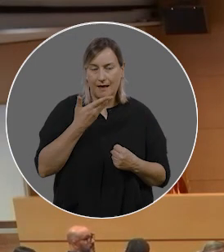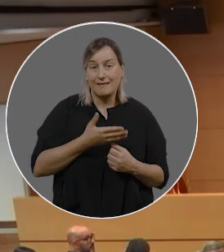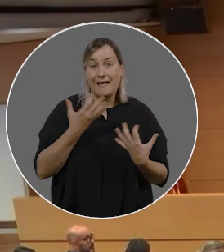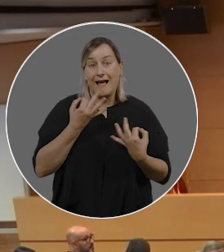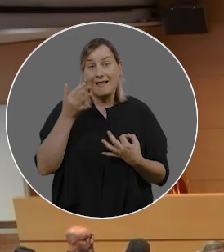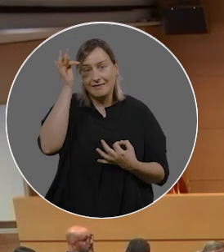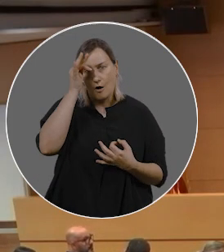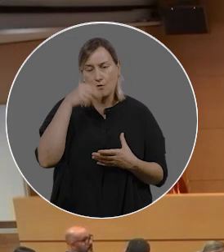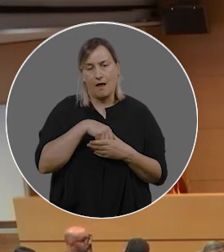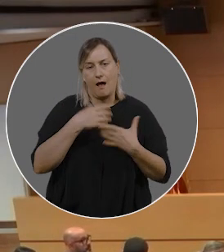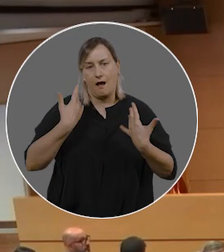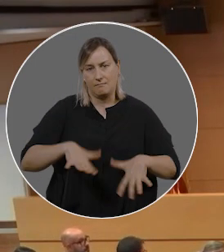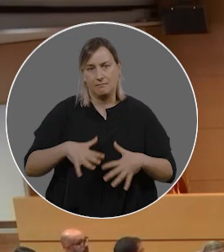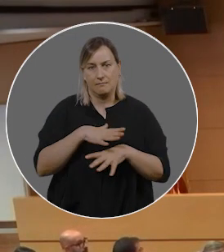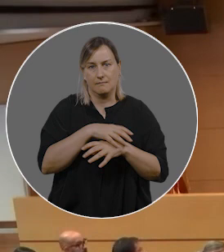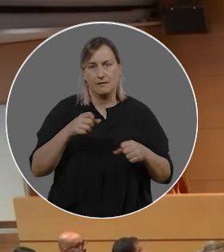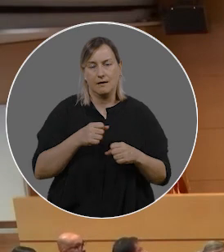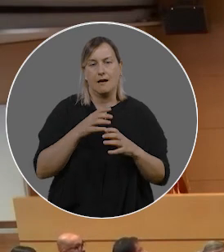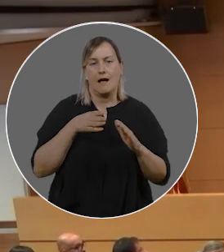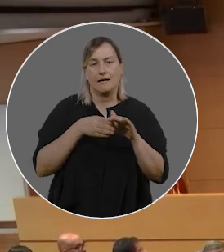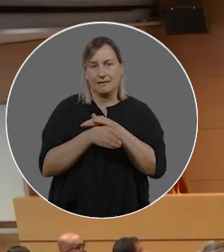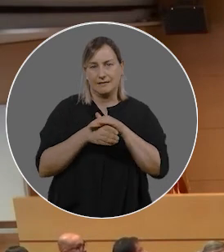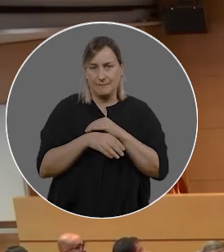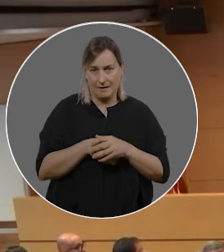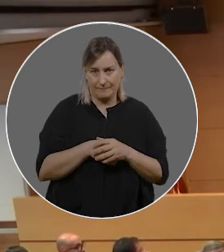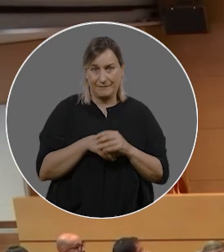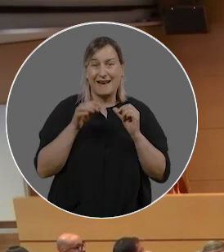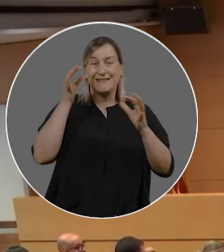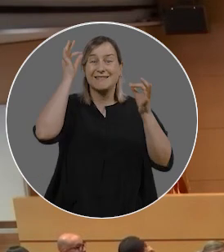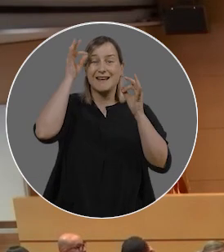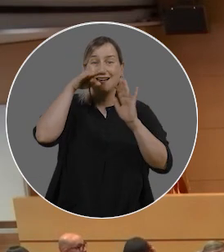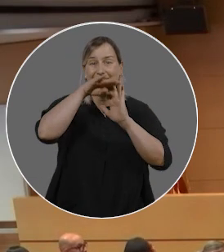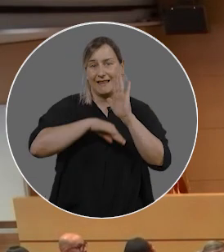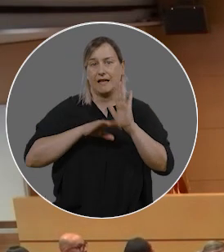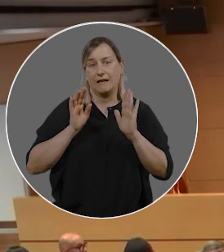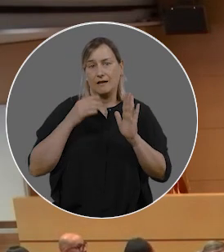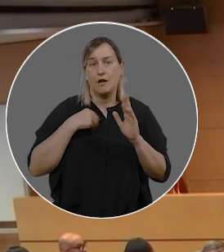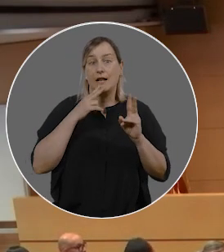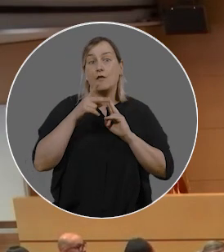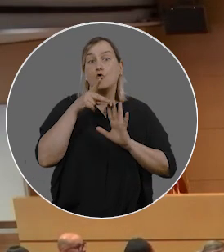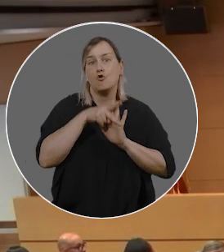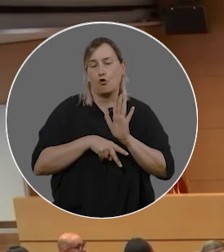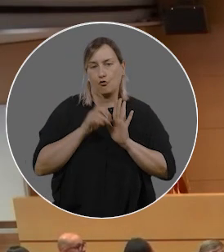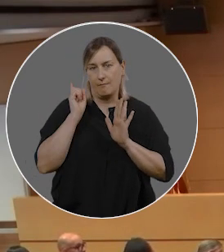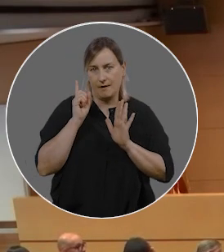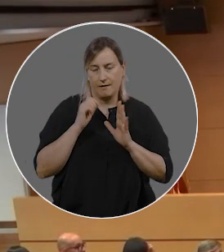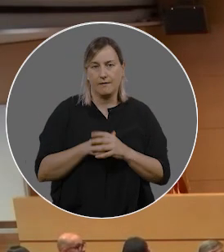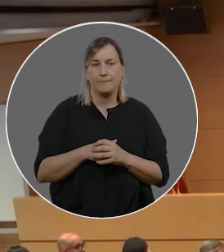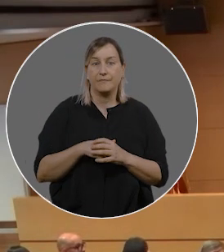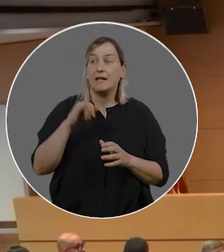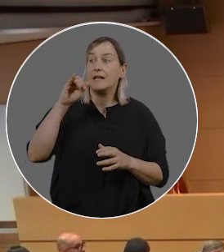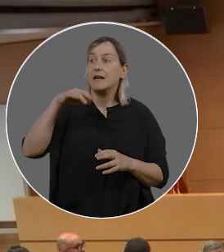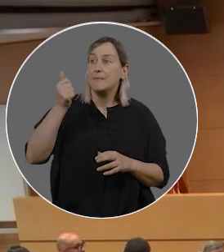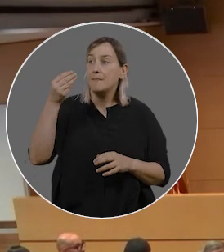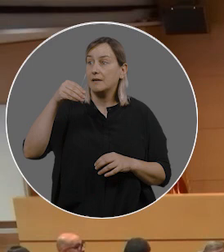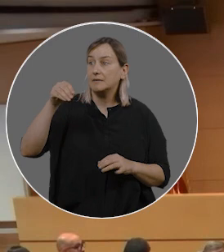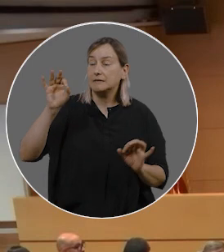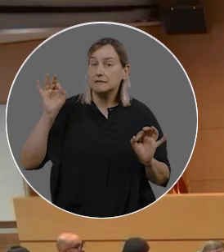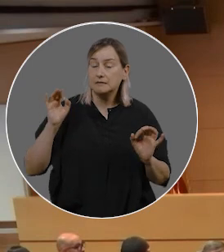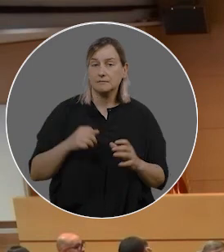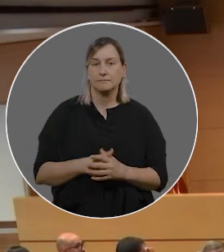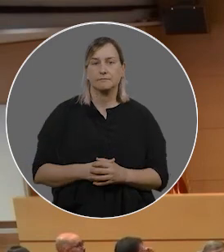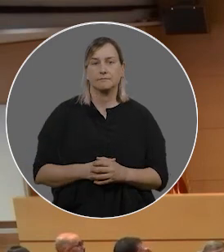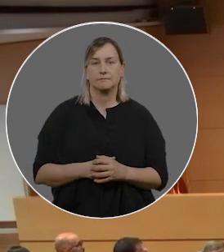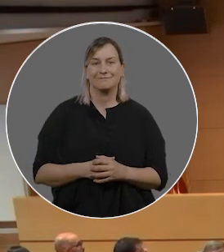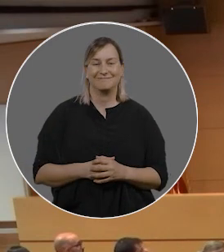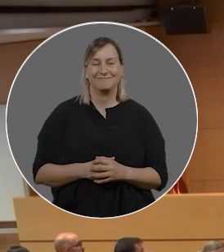substancial, haurien de ser accessibles. Vull dir, aquest és el criteri i això és el que ens marca la norma. Irema, si vols aportar